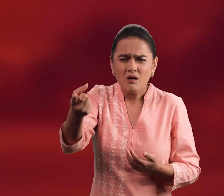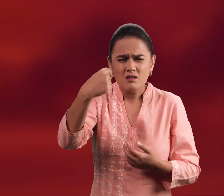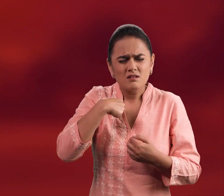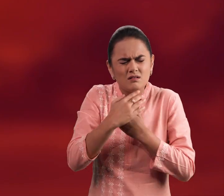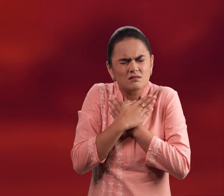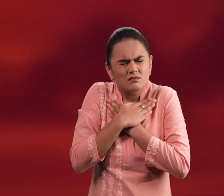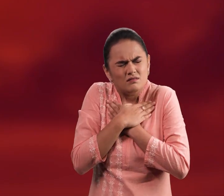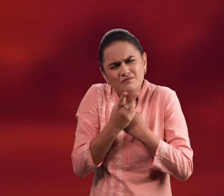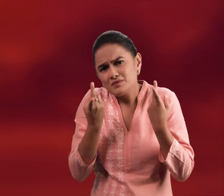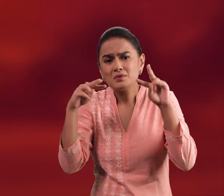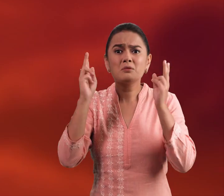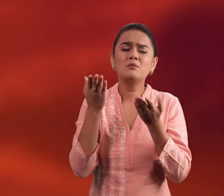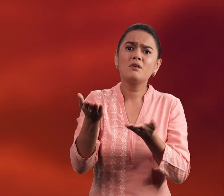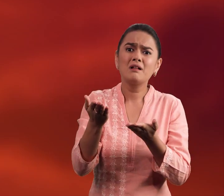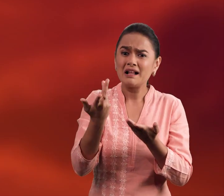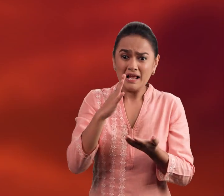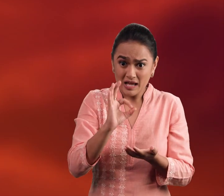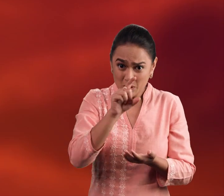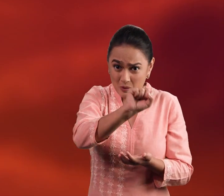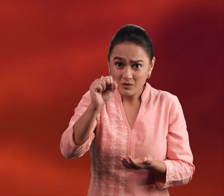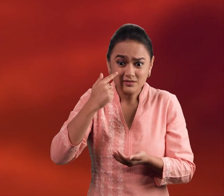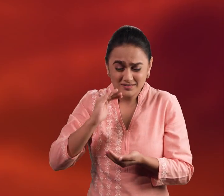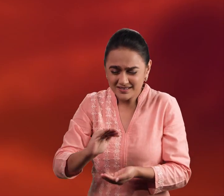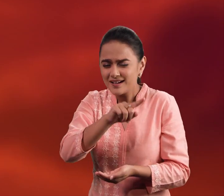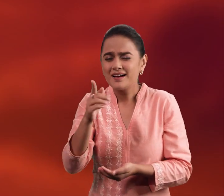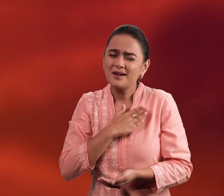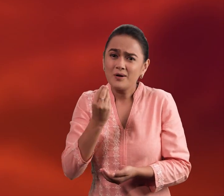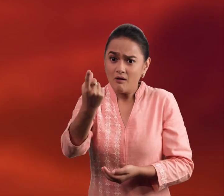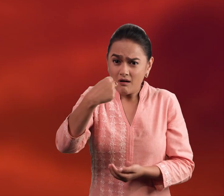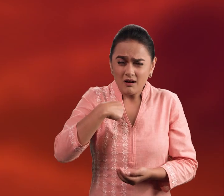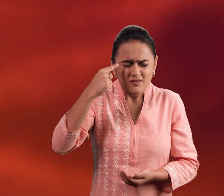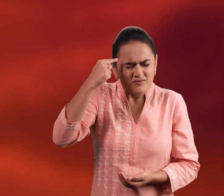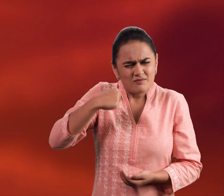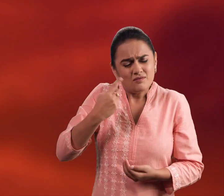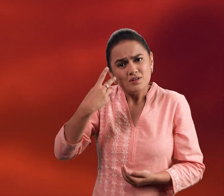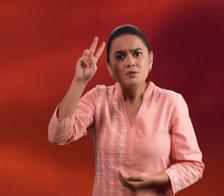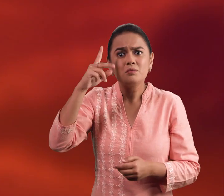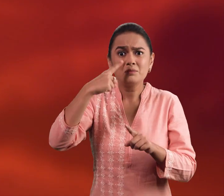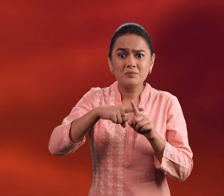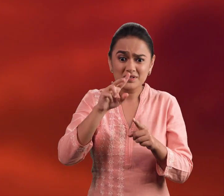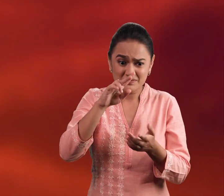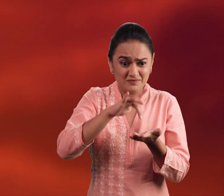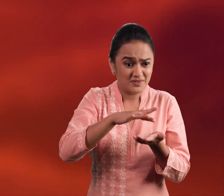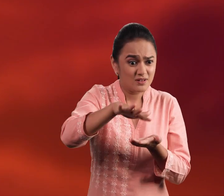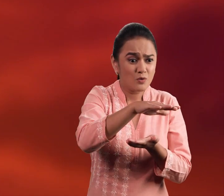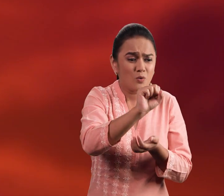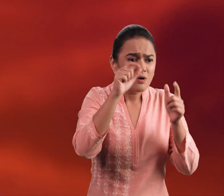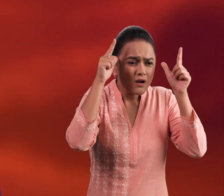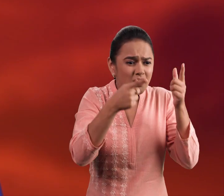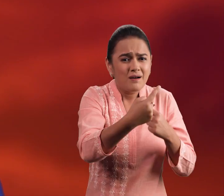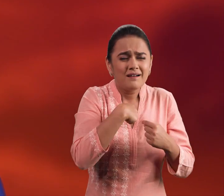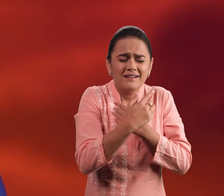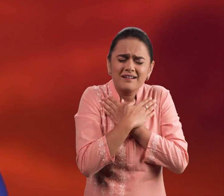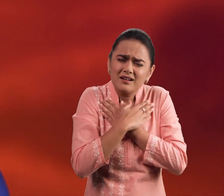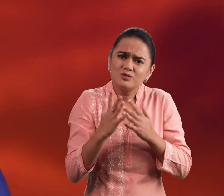माताएं मुझसे भी तो कितना प्रेम करती हैं, बल्कि अपने पुत्रों से भी कहीं अधिक। और वृंदावन की गायें भी